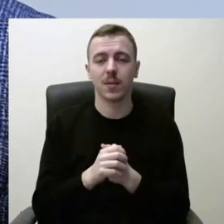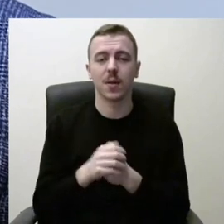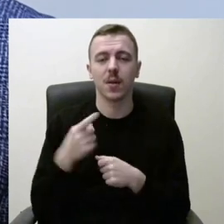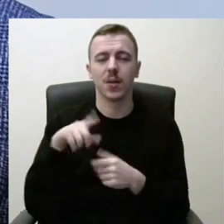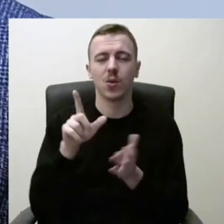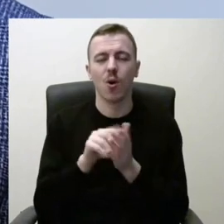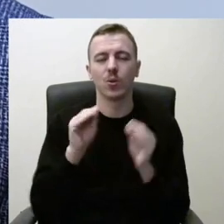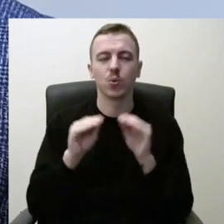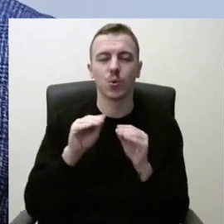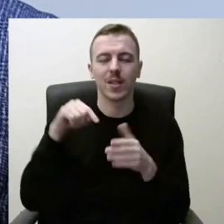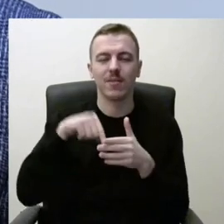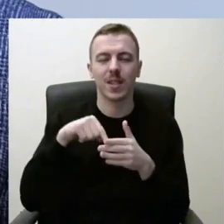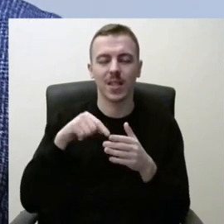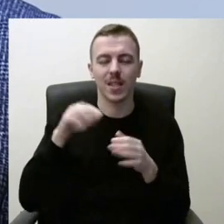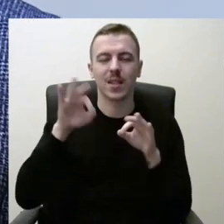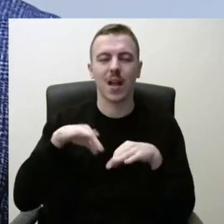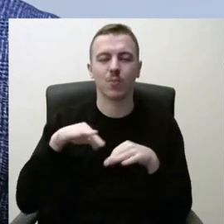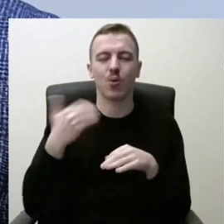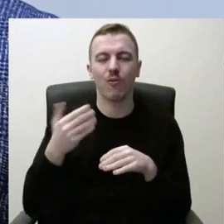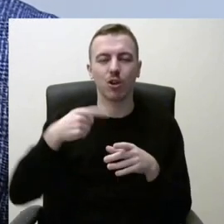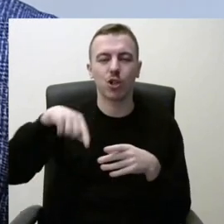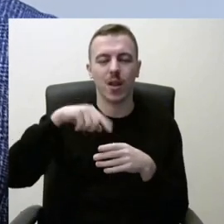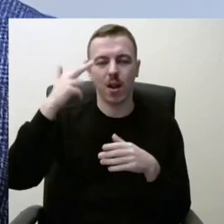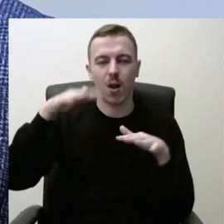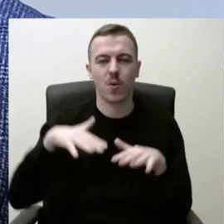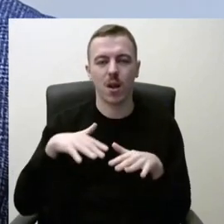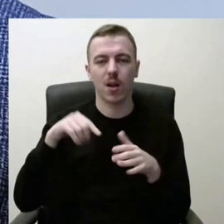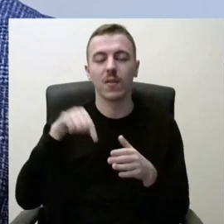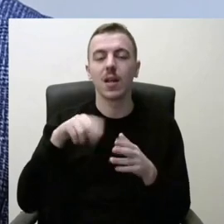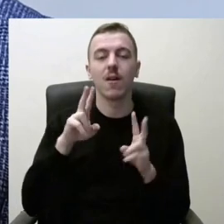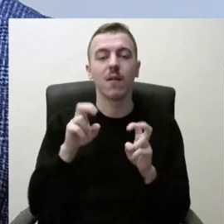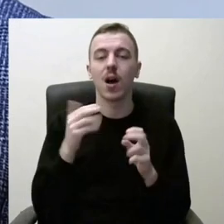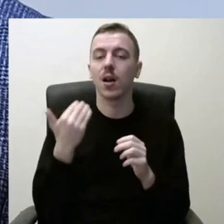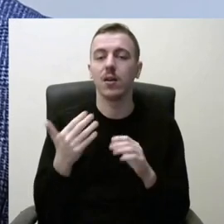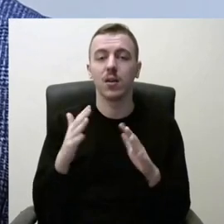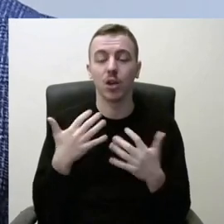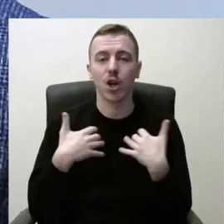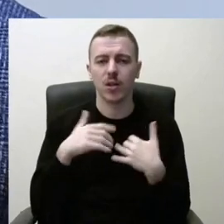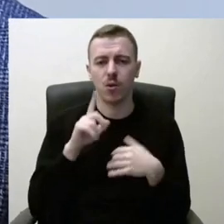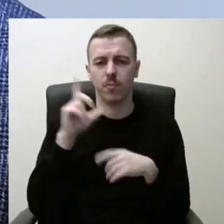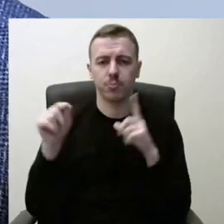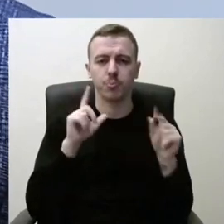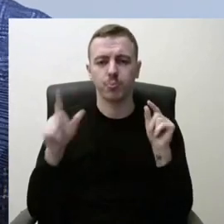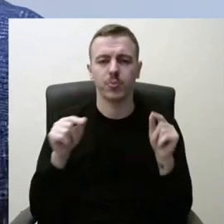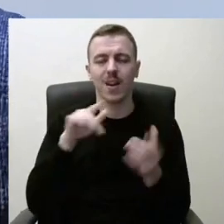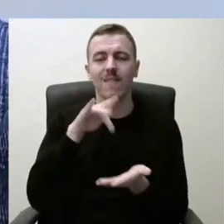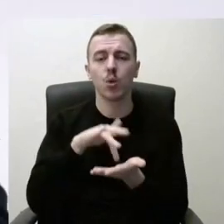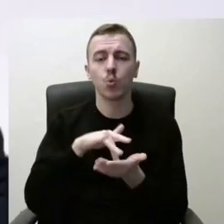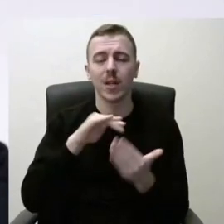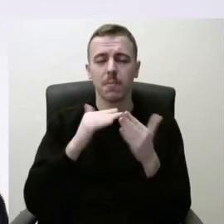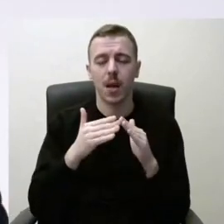vidinį transporto žiedą Kaune. Vidinis transporto žiedas sąlygotų kuo greitesnį susisiekimą miesto